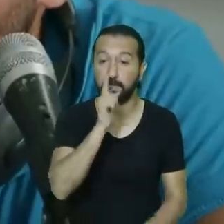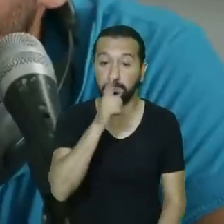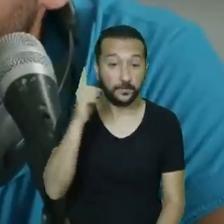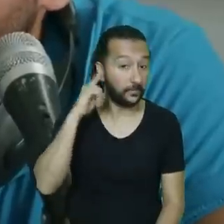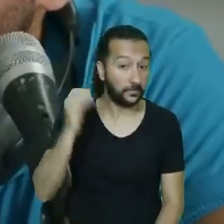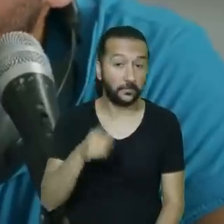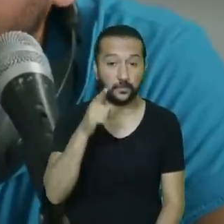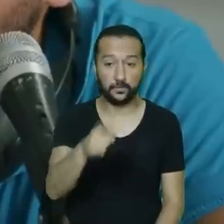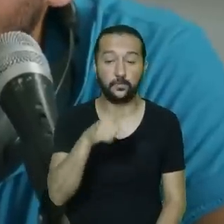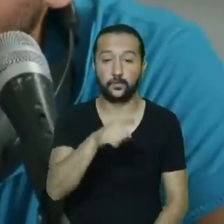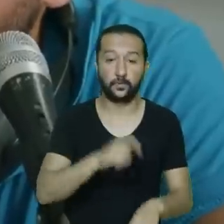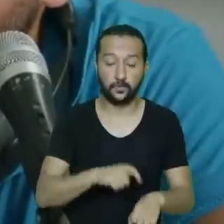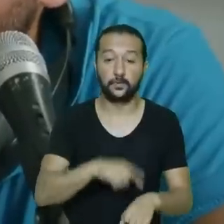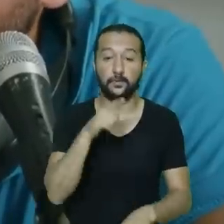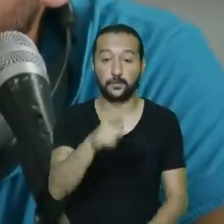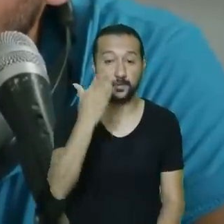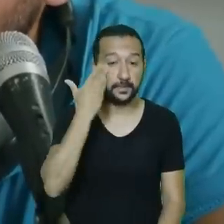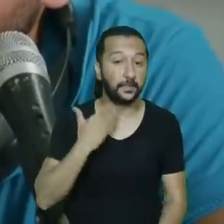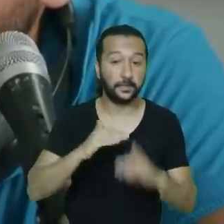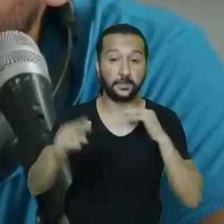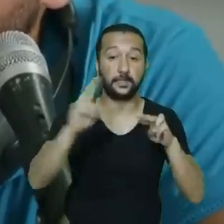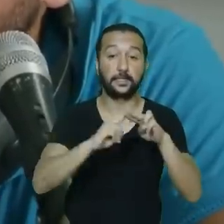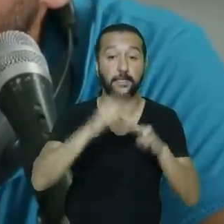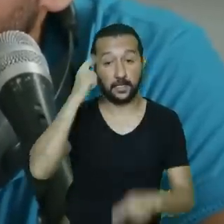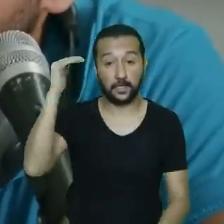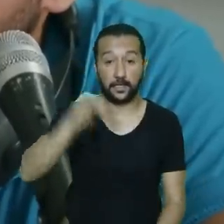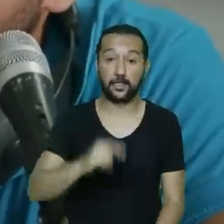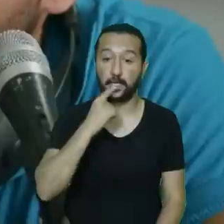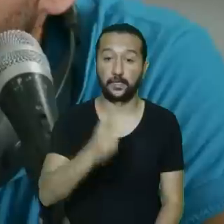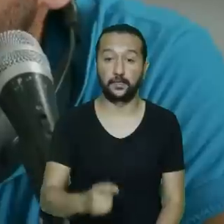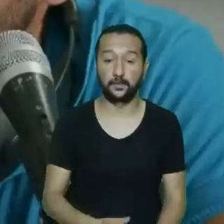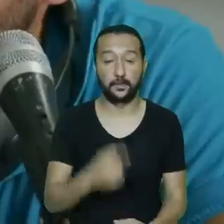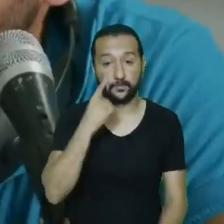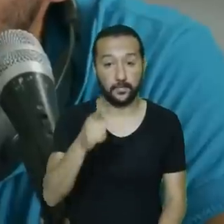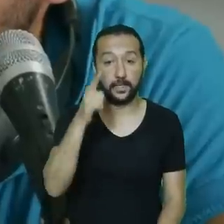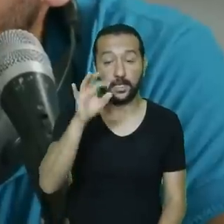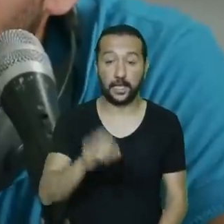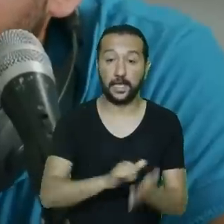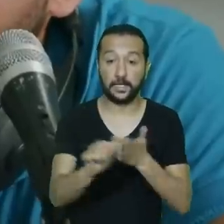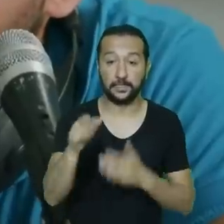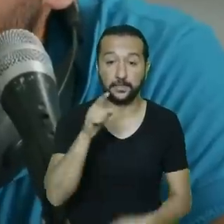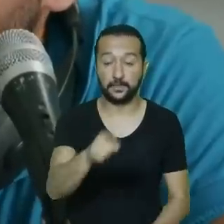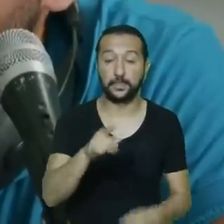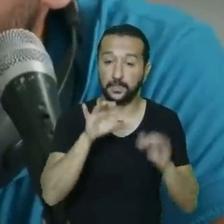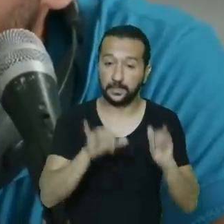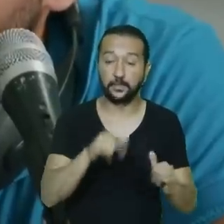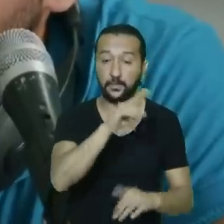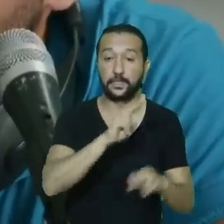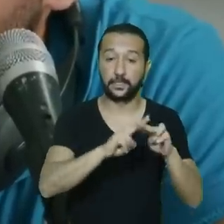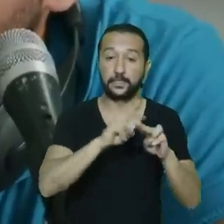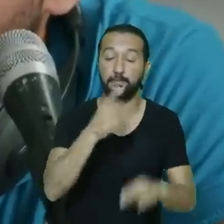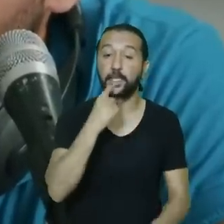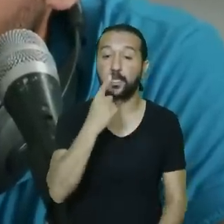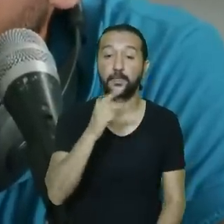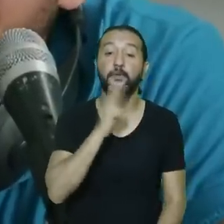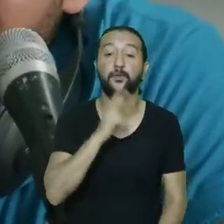sesini duysam, ova damında seyrettiğimiz yıldızlar geliyor aklıma. Baktığım her şey tıpkı o yıldızlar gibi